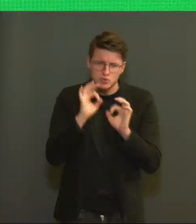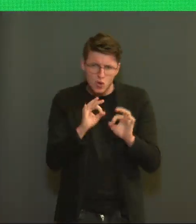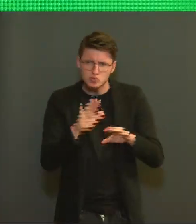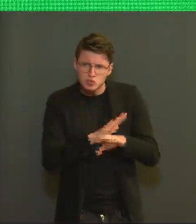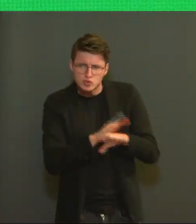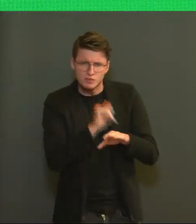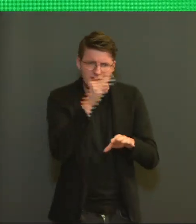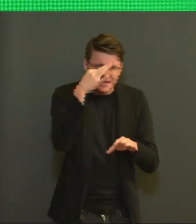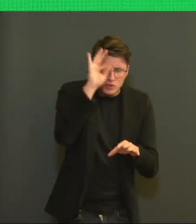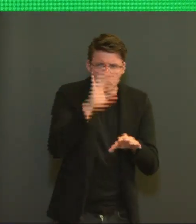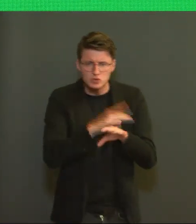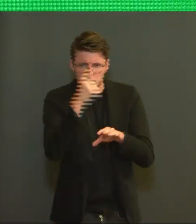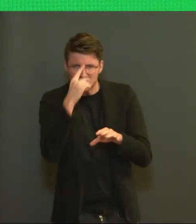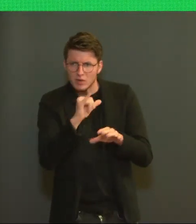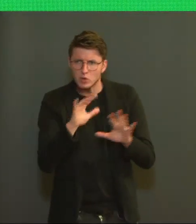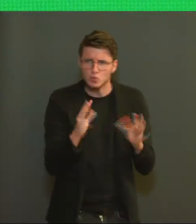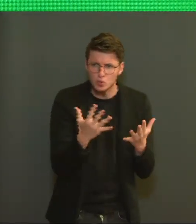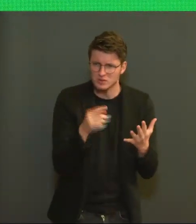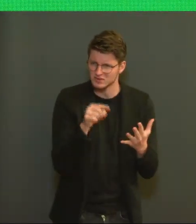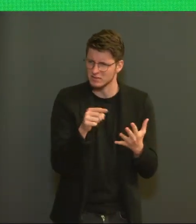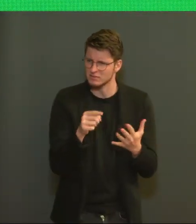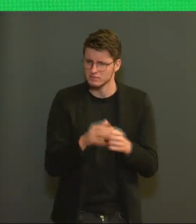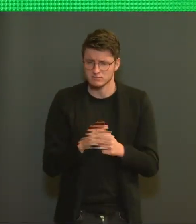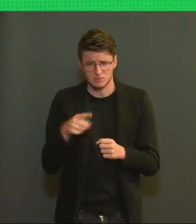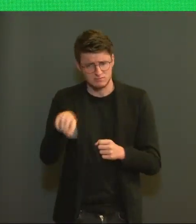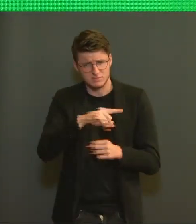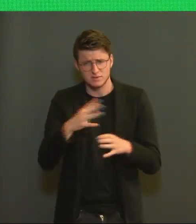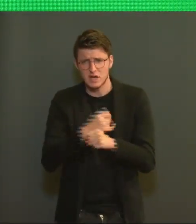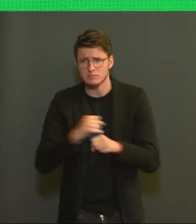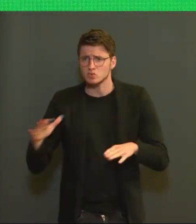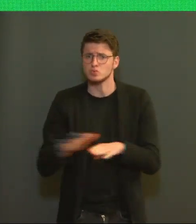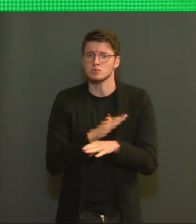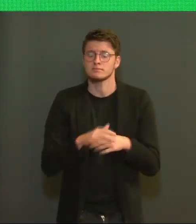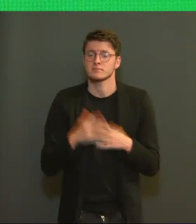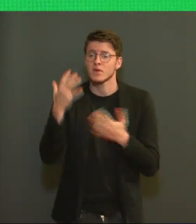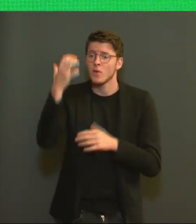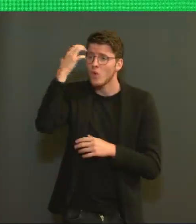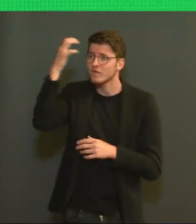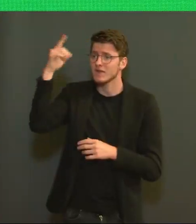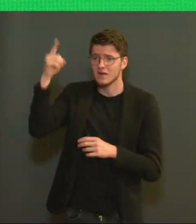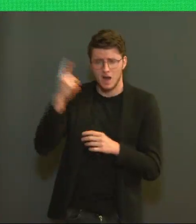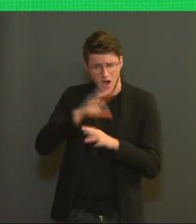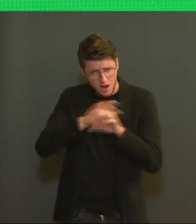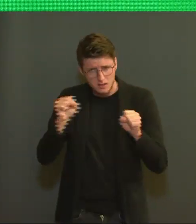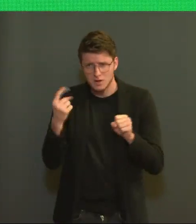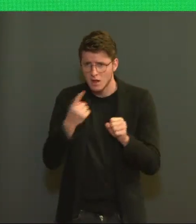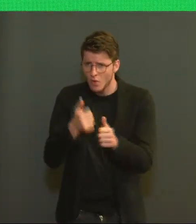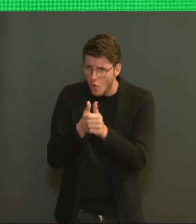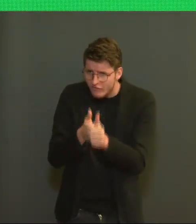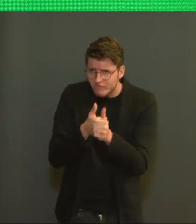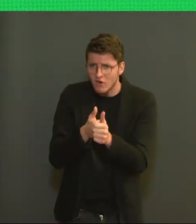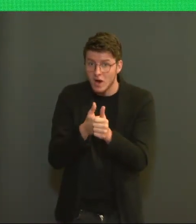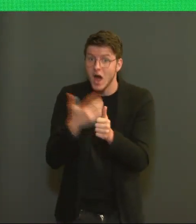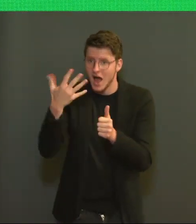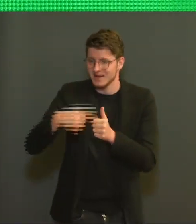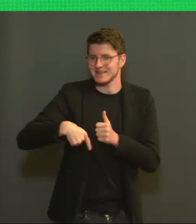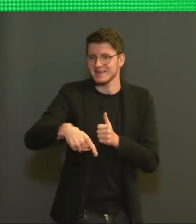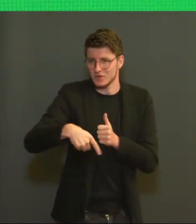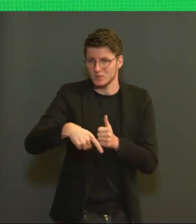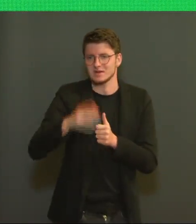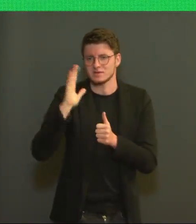samen doen. 7. De overheid volgt de situatie op de voet op en zal deze week een nieuwe stand van zaken opmaken tijdens de